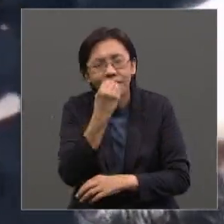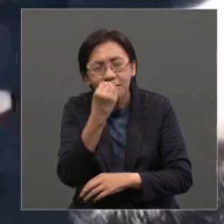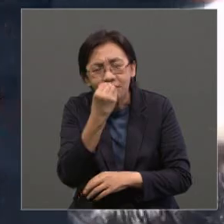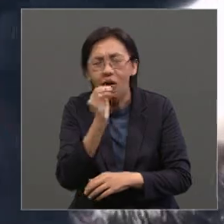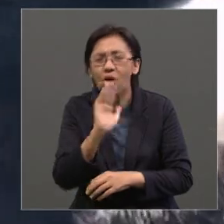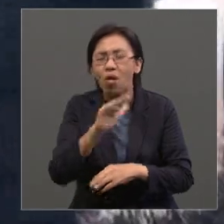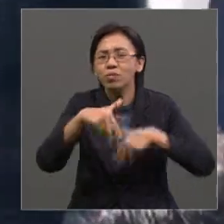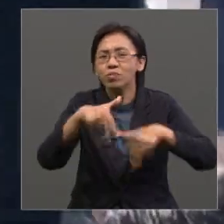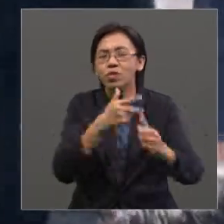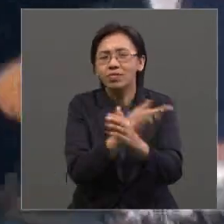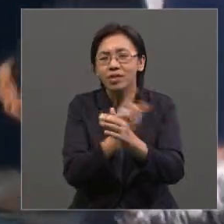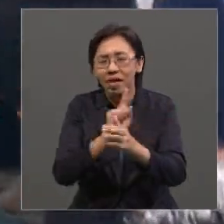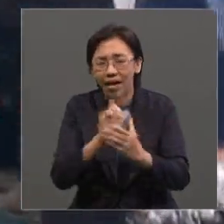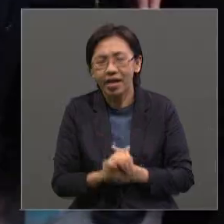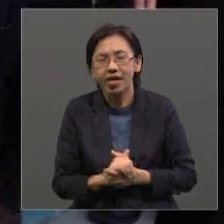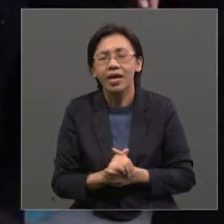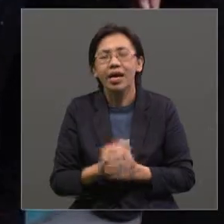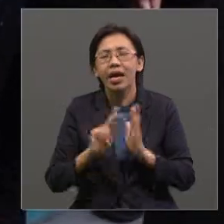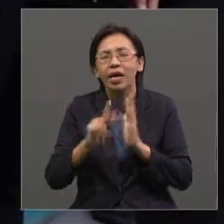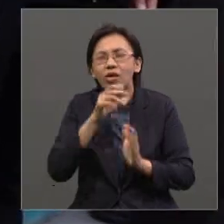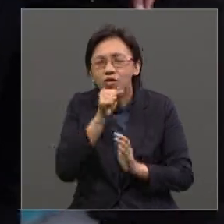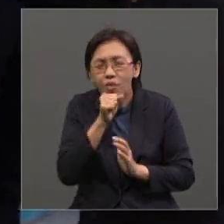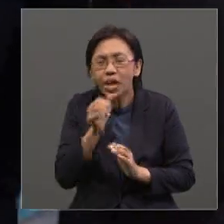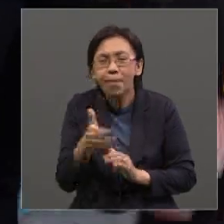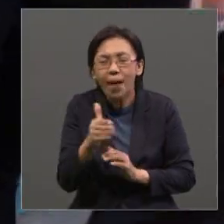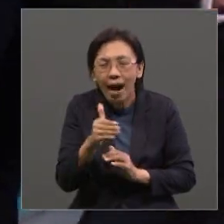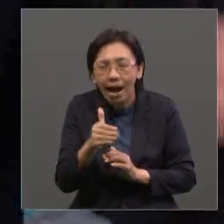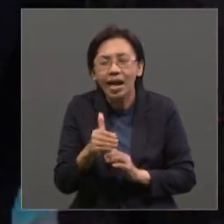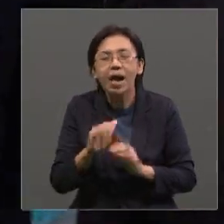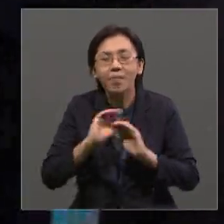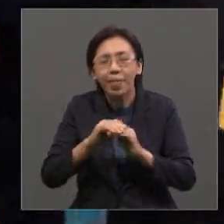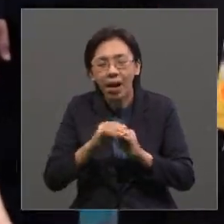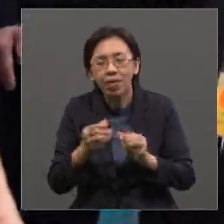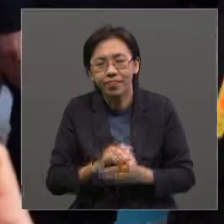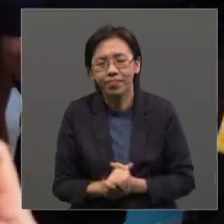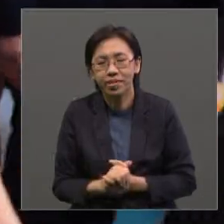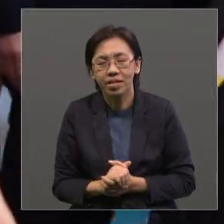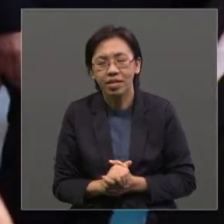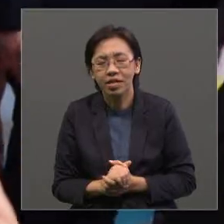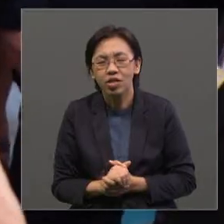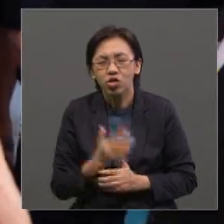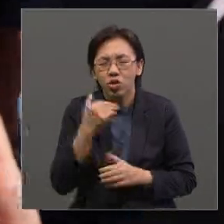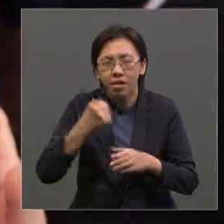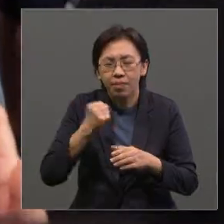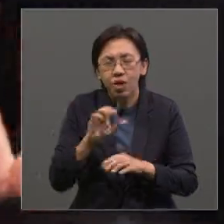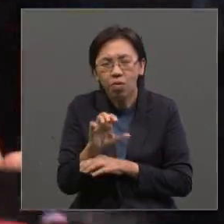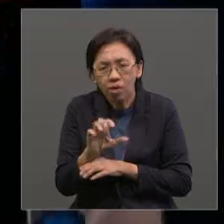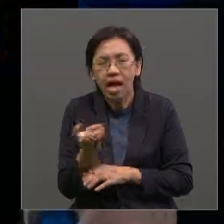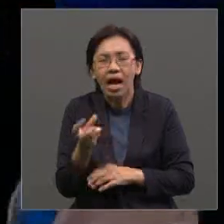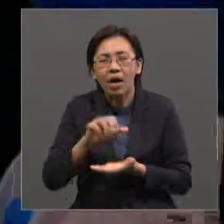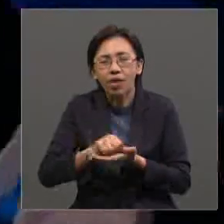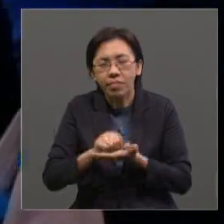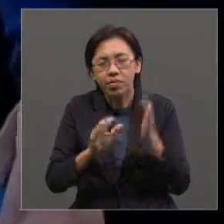พื้นบ้านนะครับก็มีทั้งแกงส้มปลากระพงยอดมะพร้าวปลาทอดน้ำพริกกุ้งสดข้าวยำสงขลาน